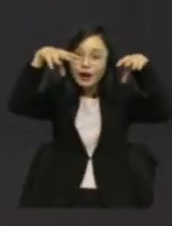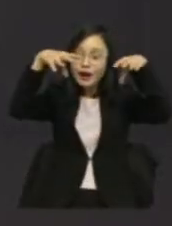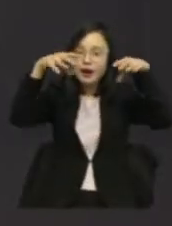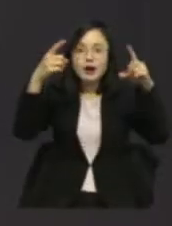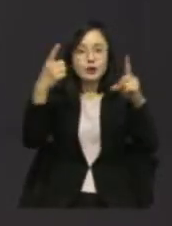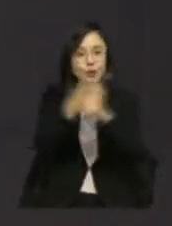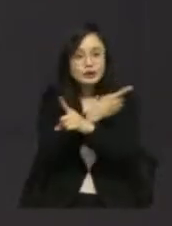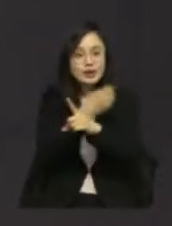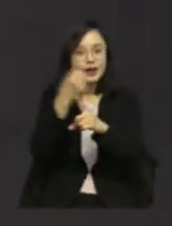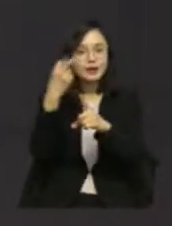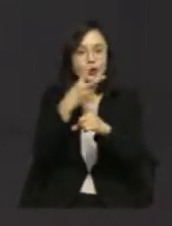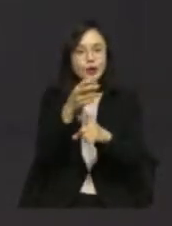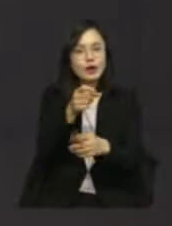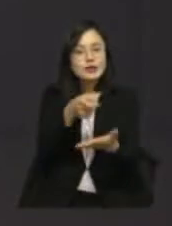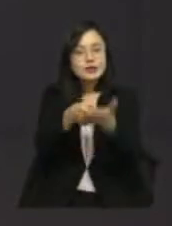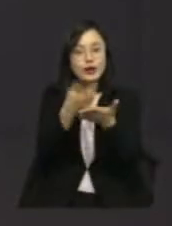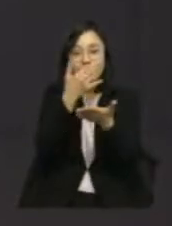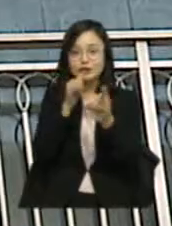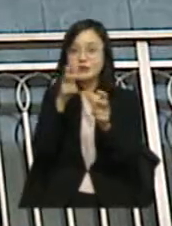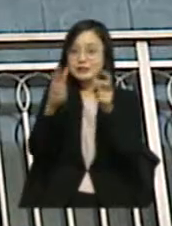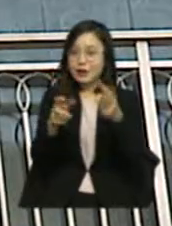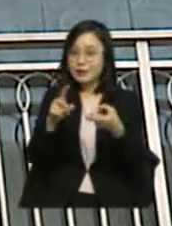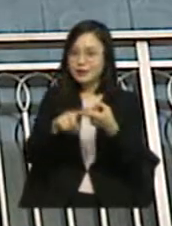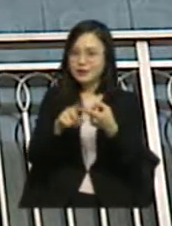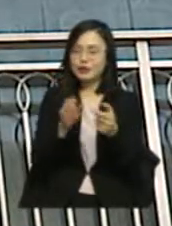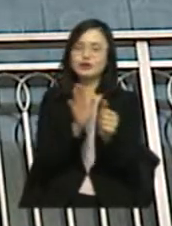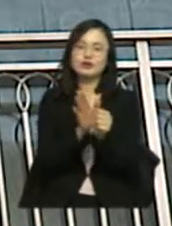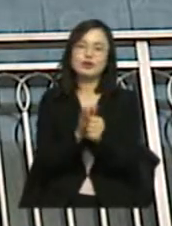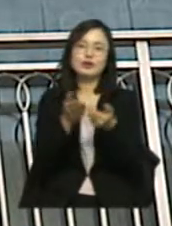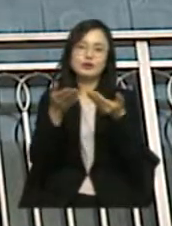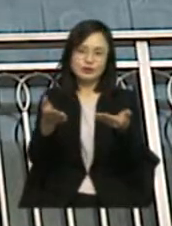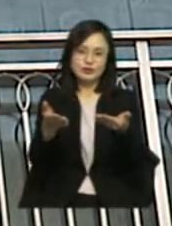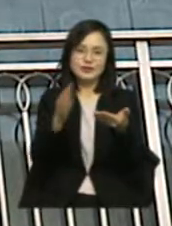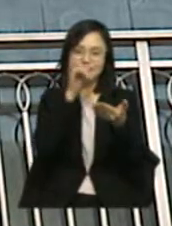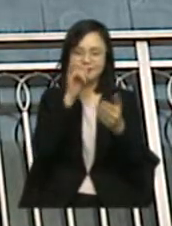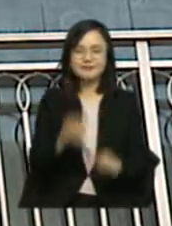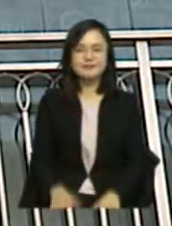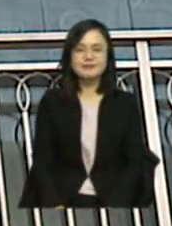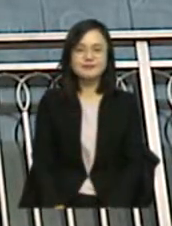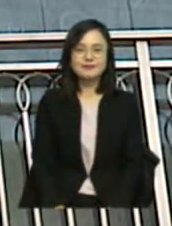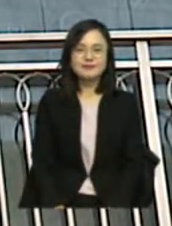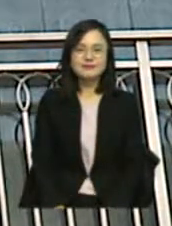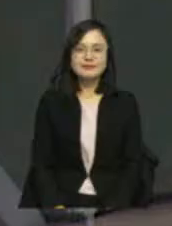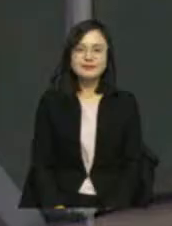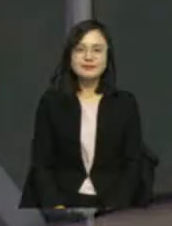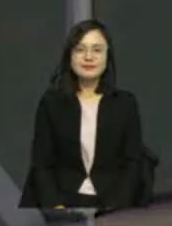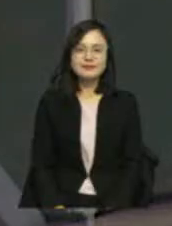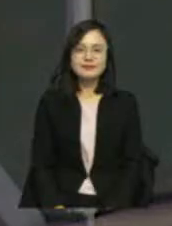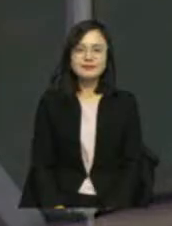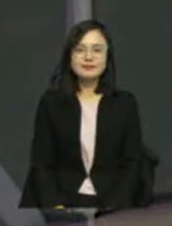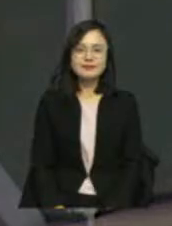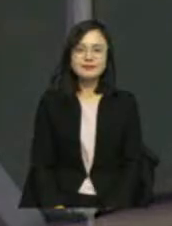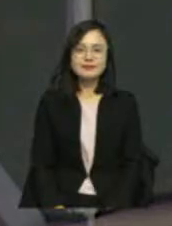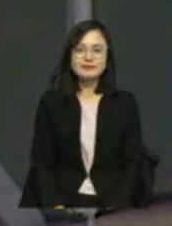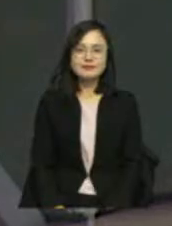각종 에너지 절약 사업에 대한 우선권을 부여받을 수 있습니다. 딜라이브 서울경기 케이블TV 이혜진입니다.